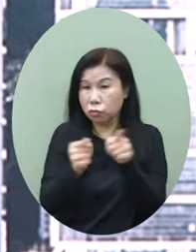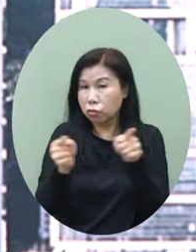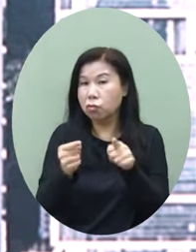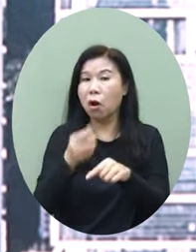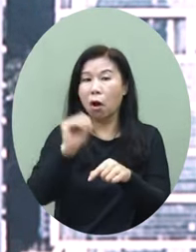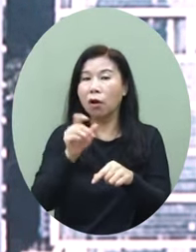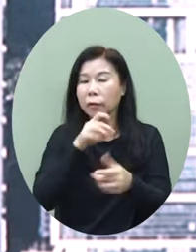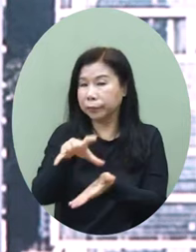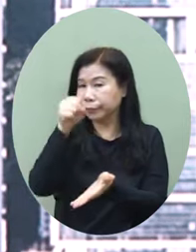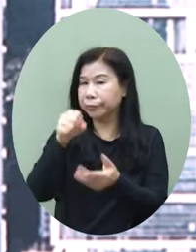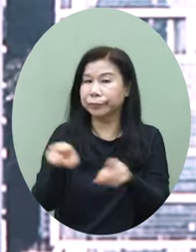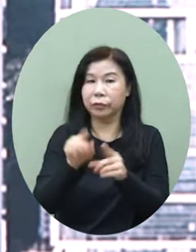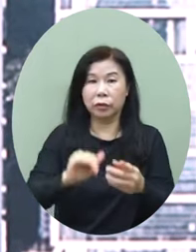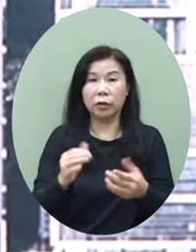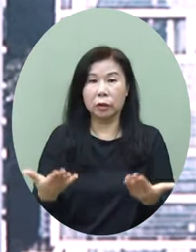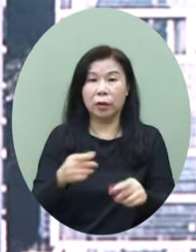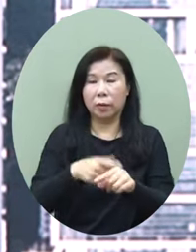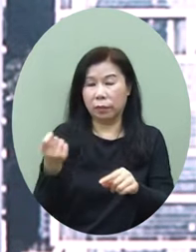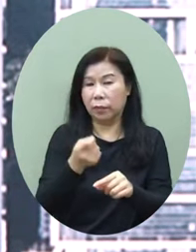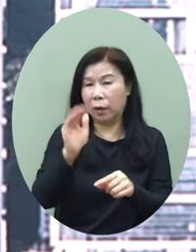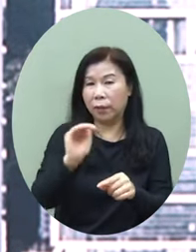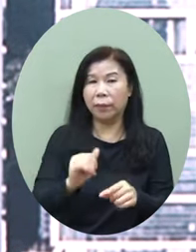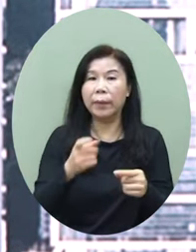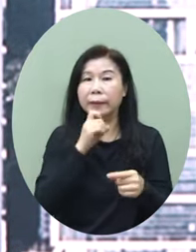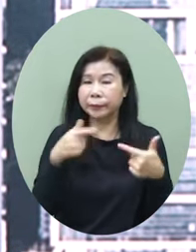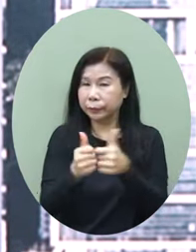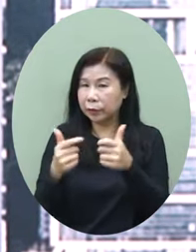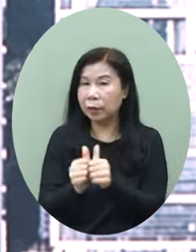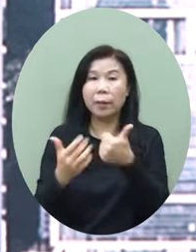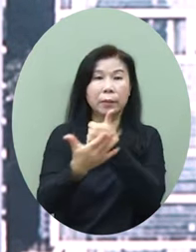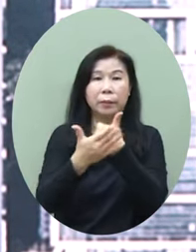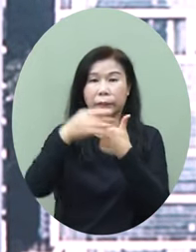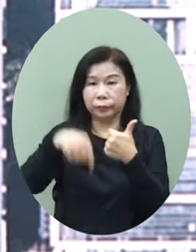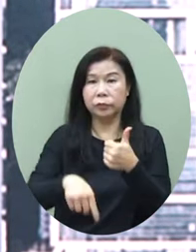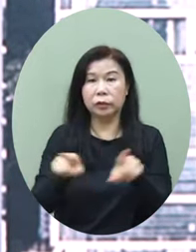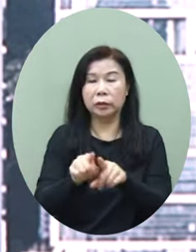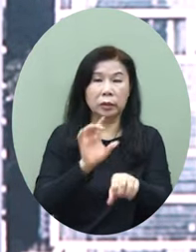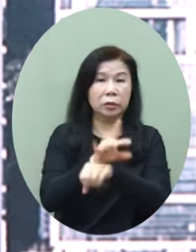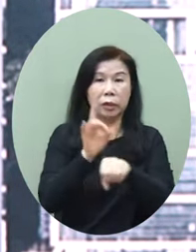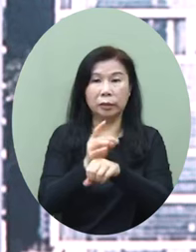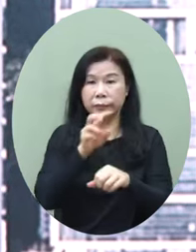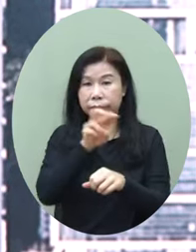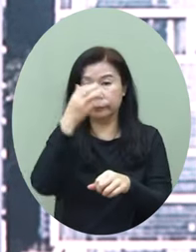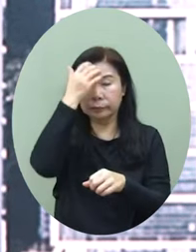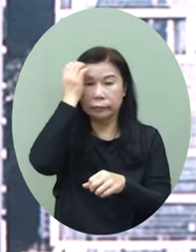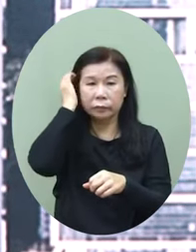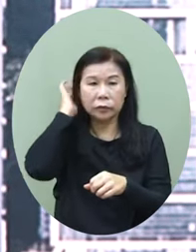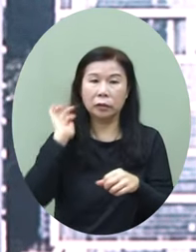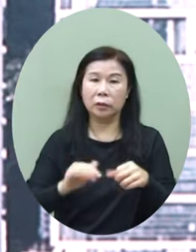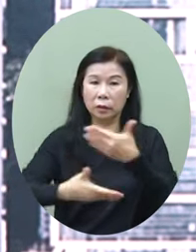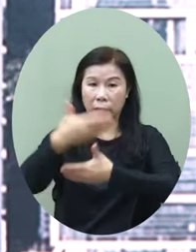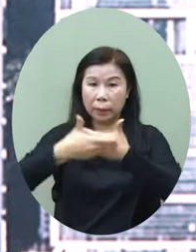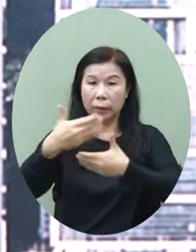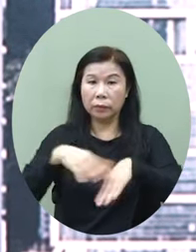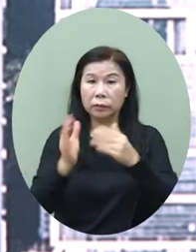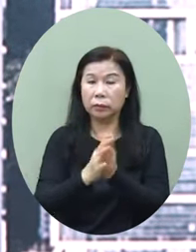可以應用而且應用得非常之有效來幫助我們可以預早看到那個大廈